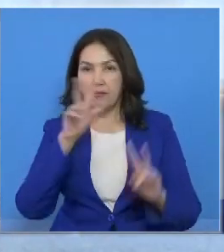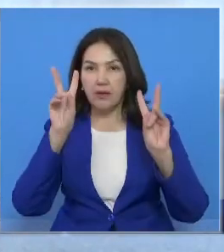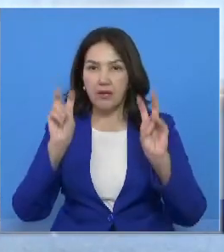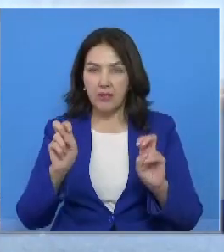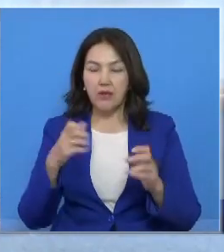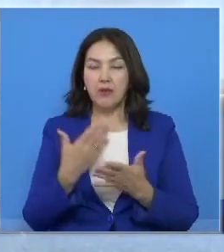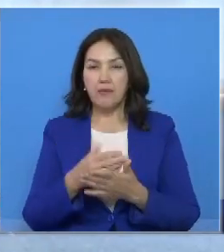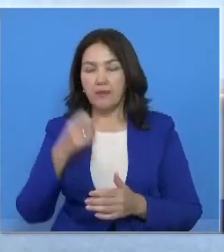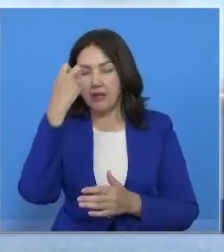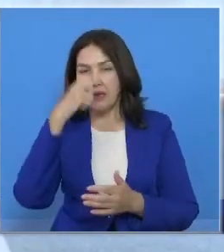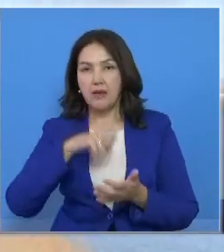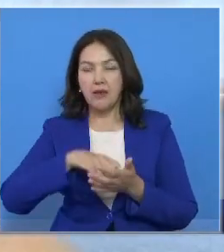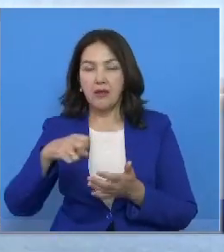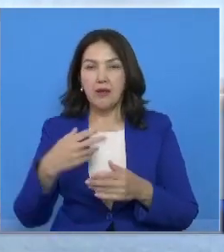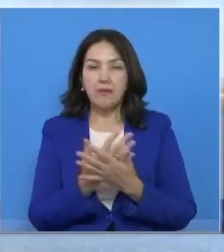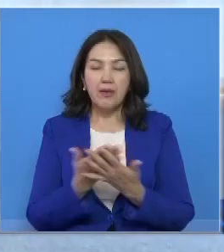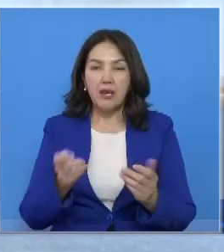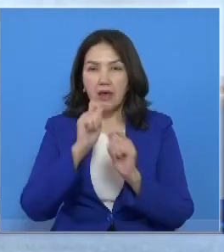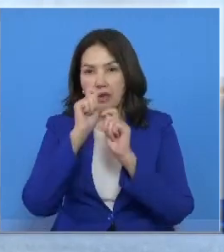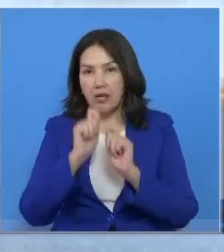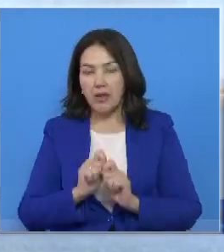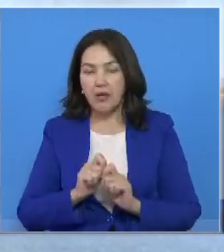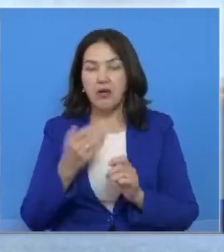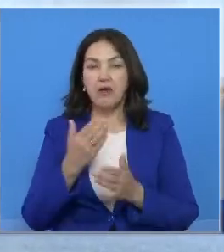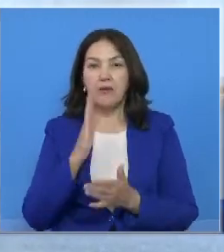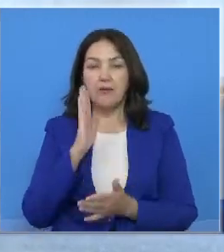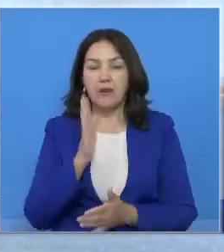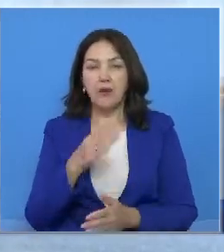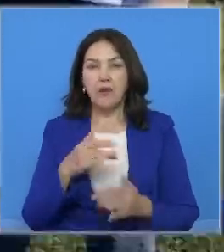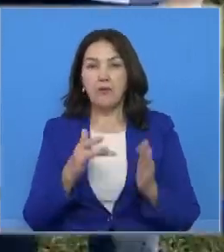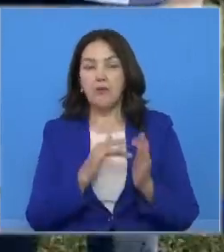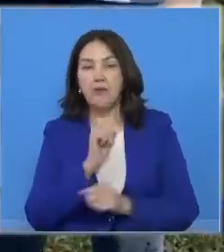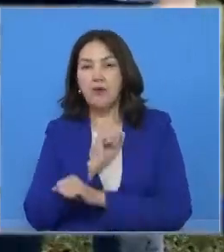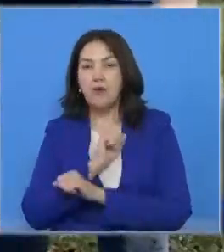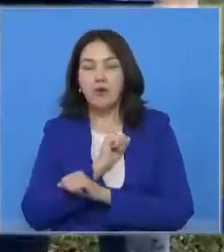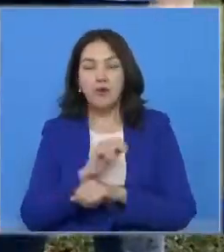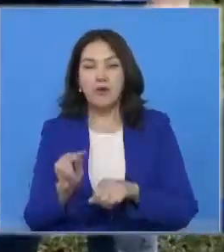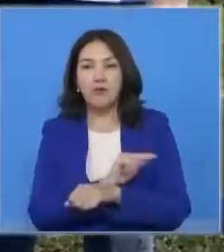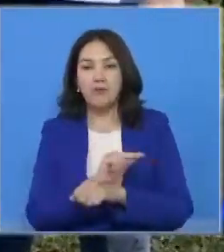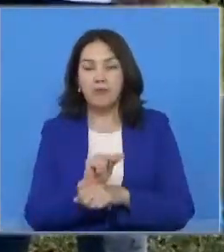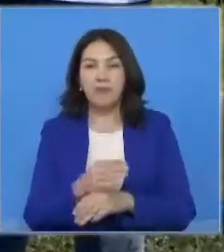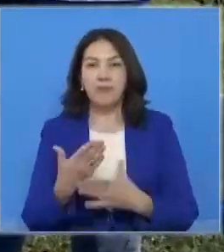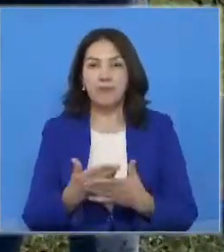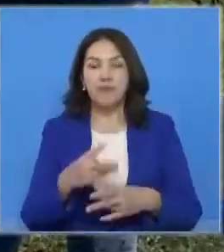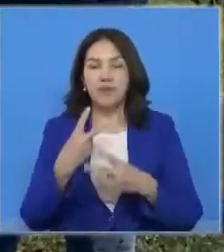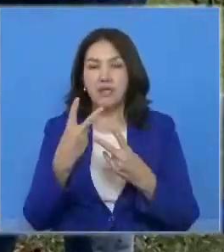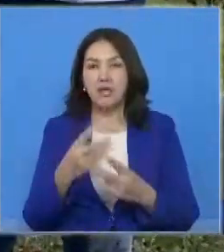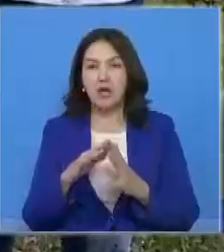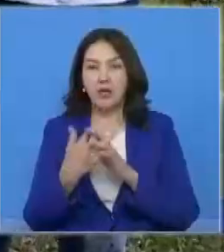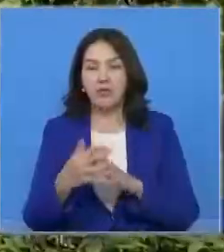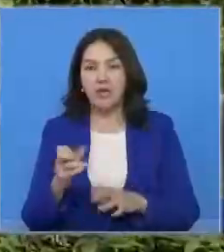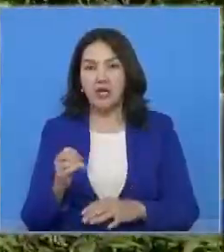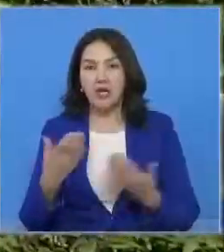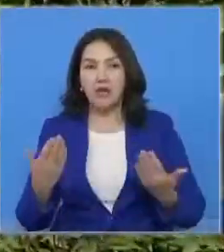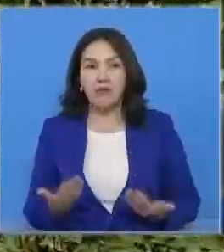Будут вручены благодарственные письма, различные подарки, в числе которых будут и путевки. Высокую активность реализации проекта показывает Акжарский сельский округ,